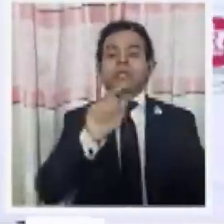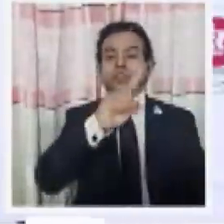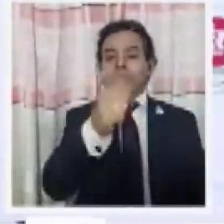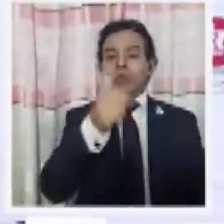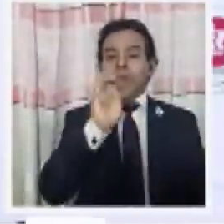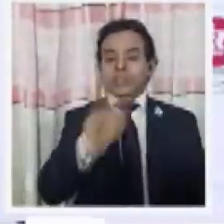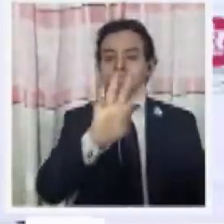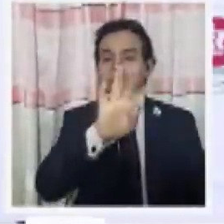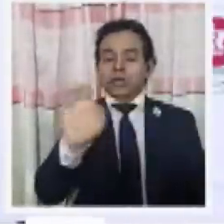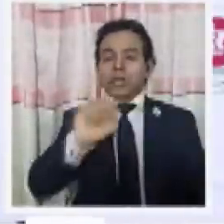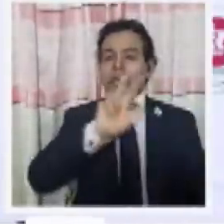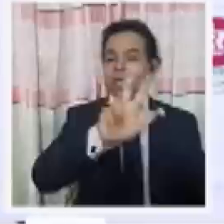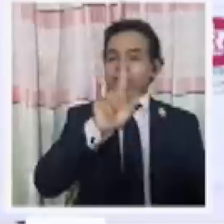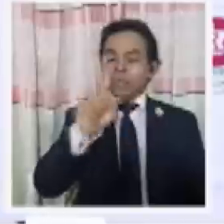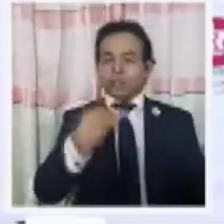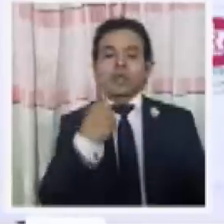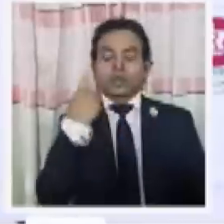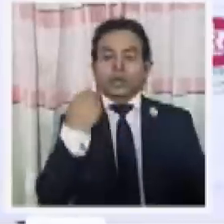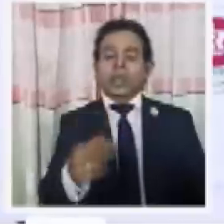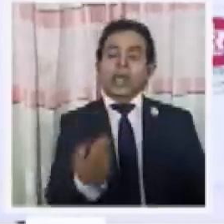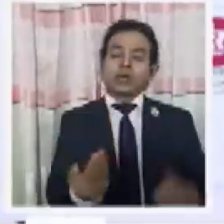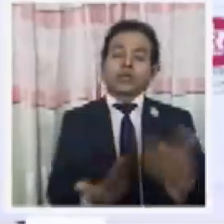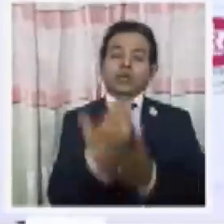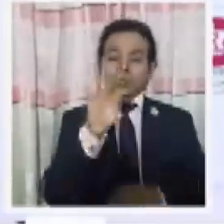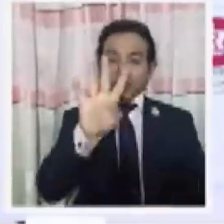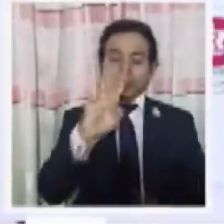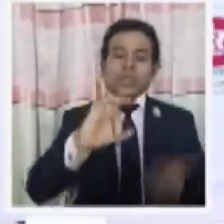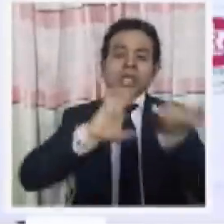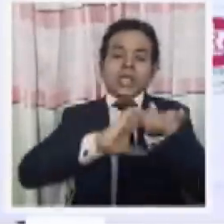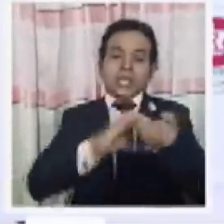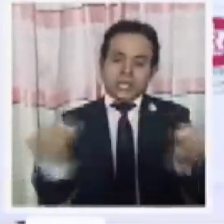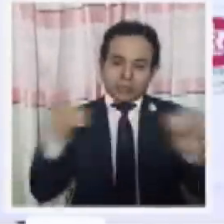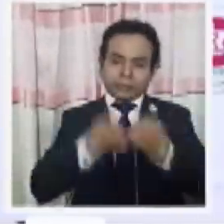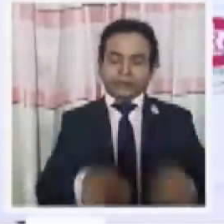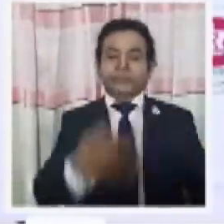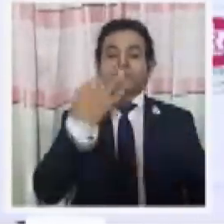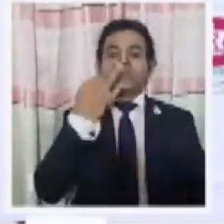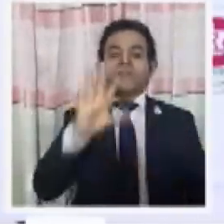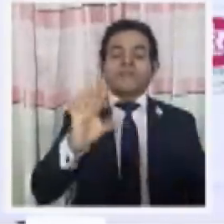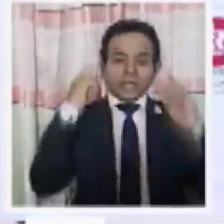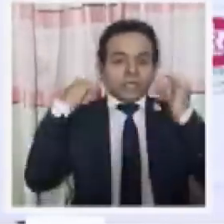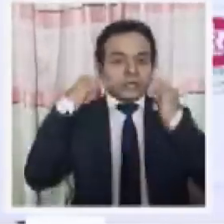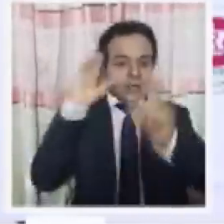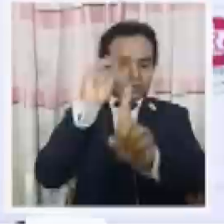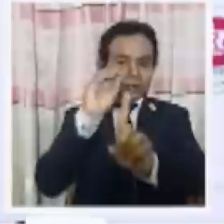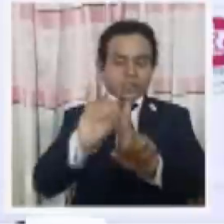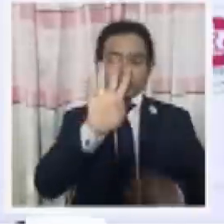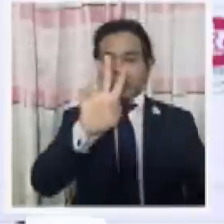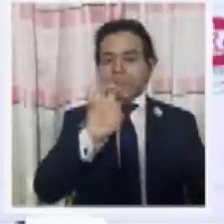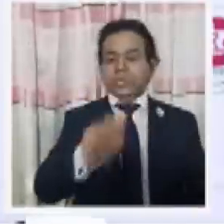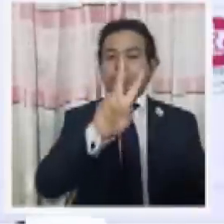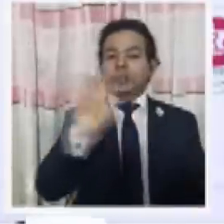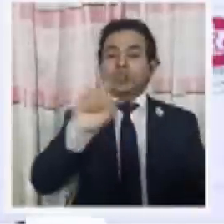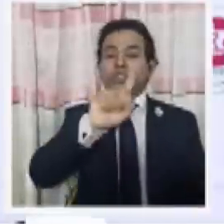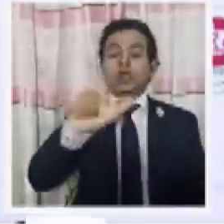1,63,93,348। অনলাইন প্ল্যাটফর্ম মুক্ত পাঠে হটলাইন সেবা দেওয়ার জন্য প্রশিক্ষণপ্রাপ্ত চিকিৎসক 16,481 জন। 24